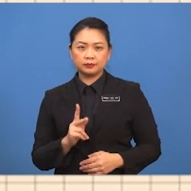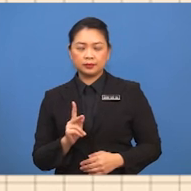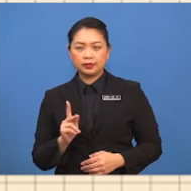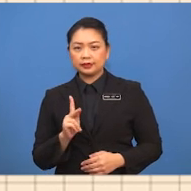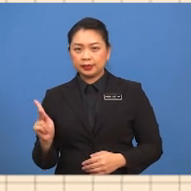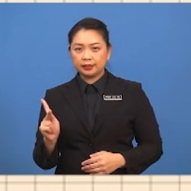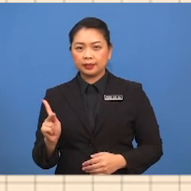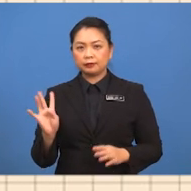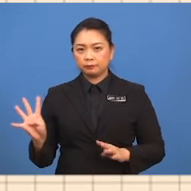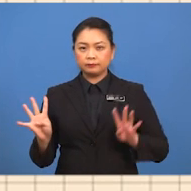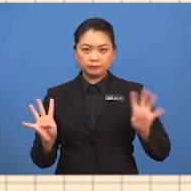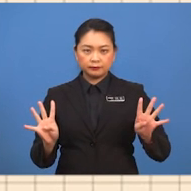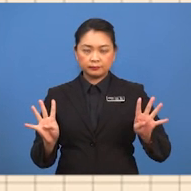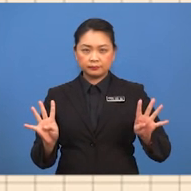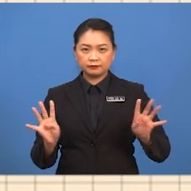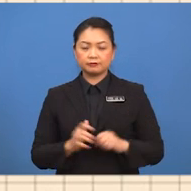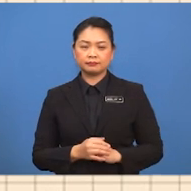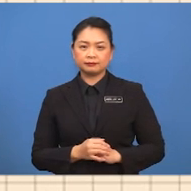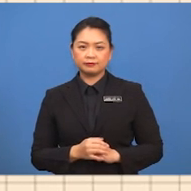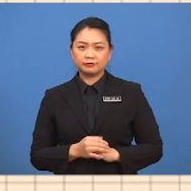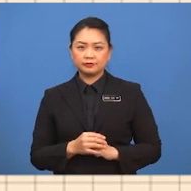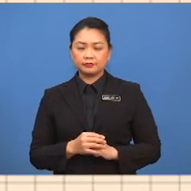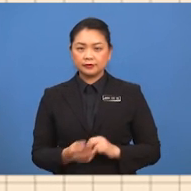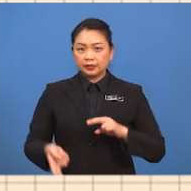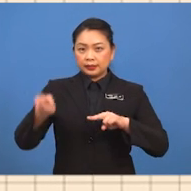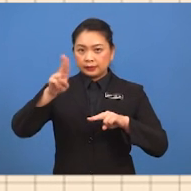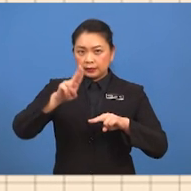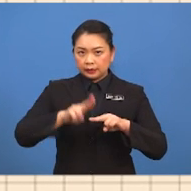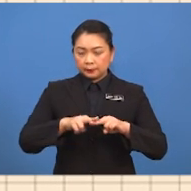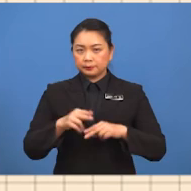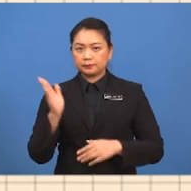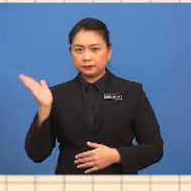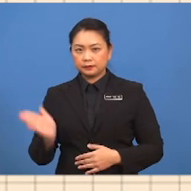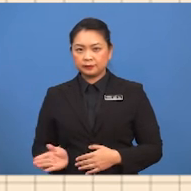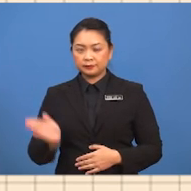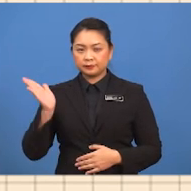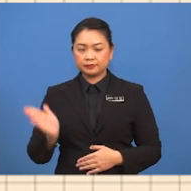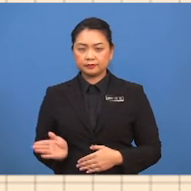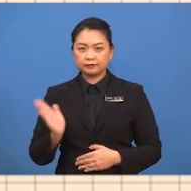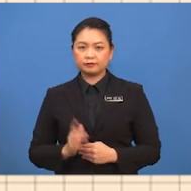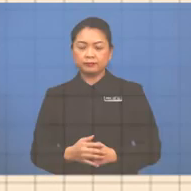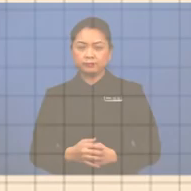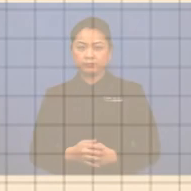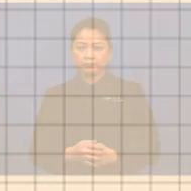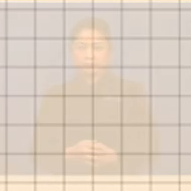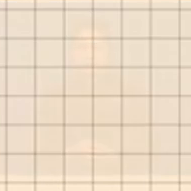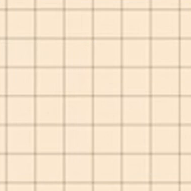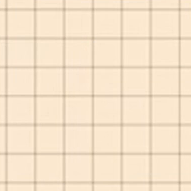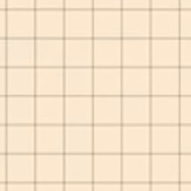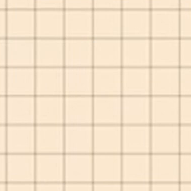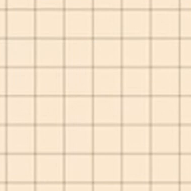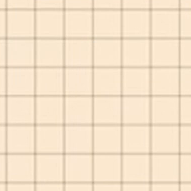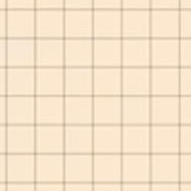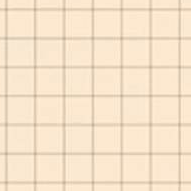nombor. Seterusnya, tambahkan iaitu 8